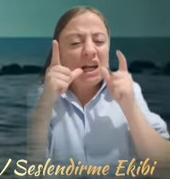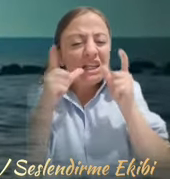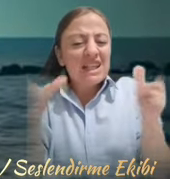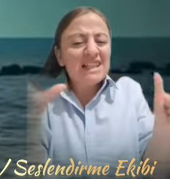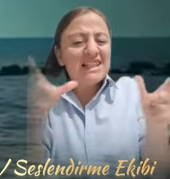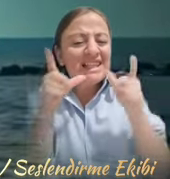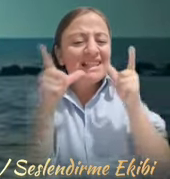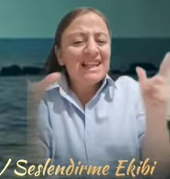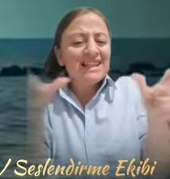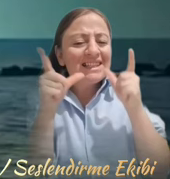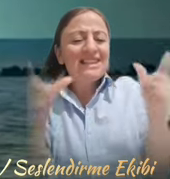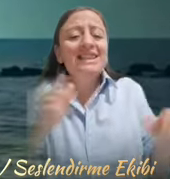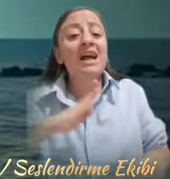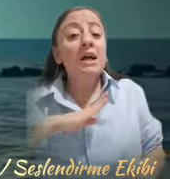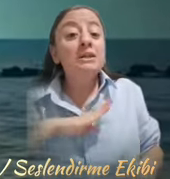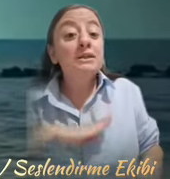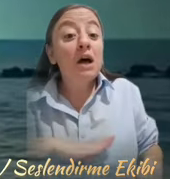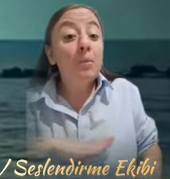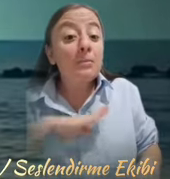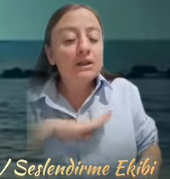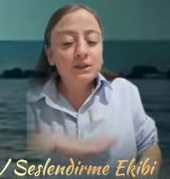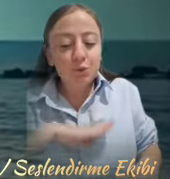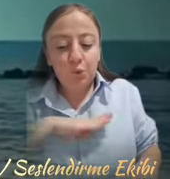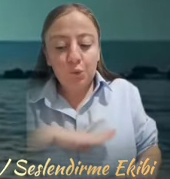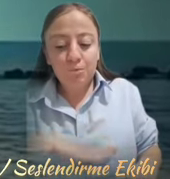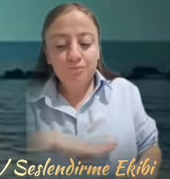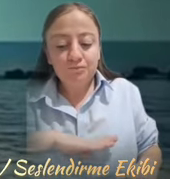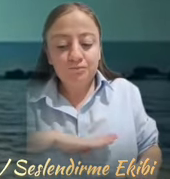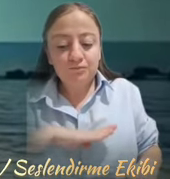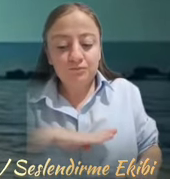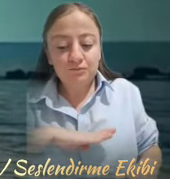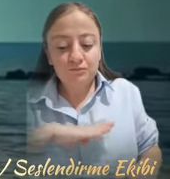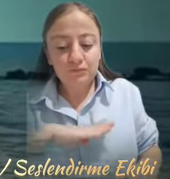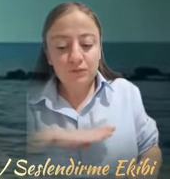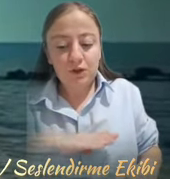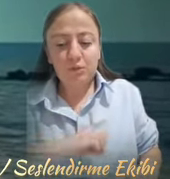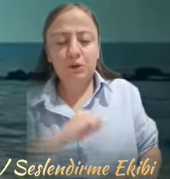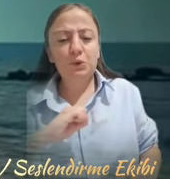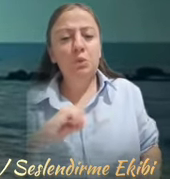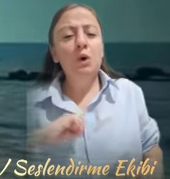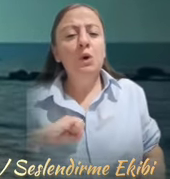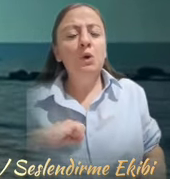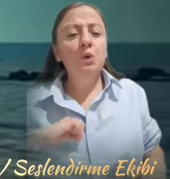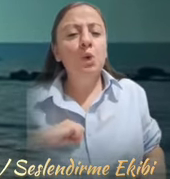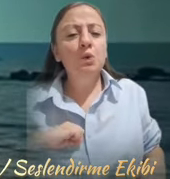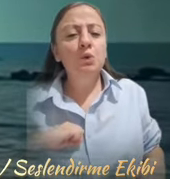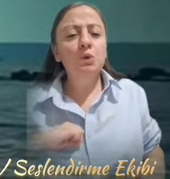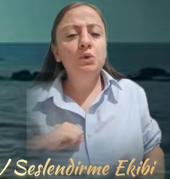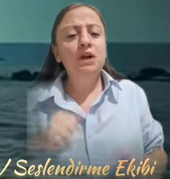yalnızlık çölünde susayışlarımı, bir hu ile uyanışlarımı,